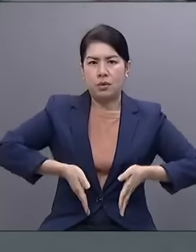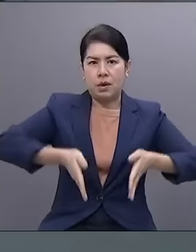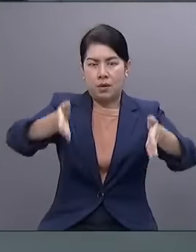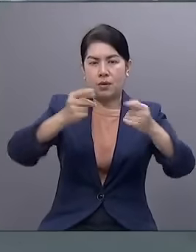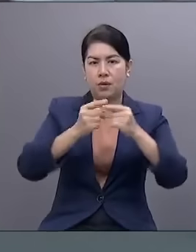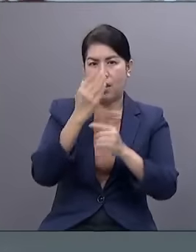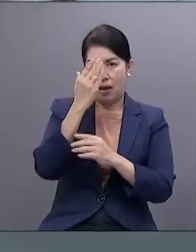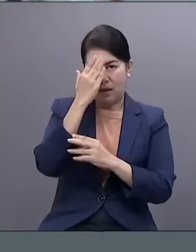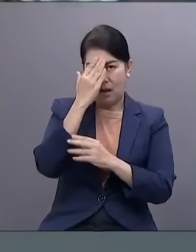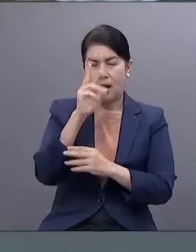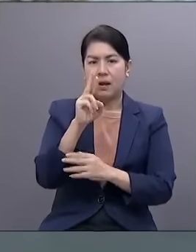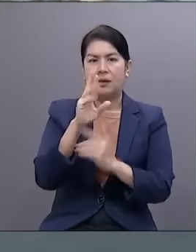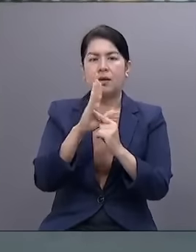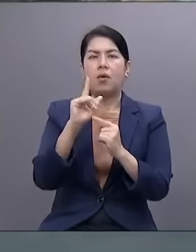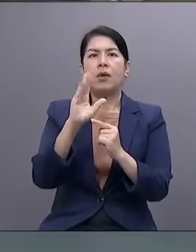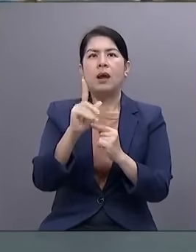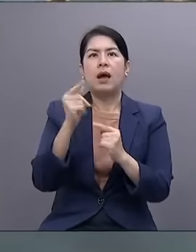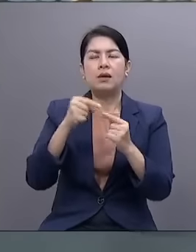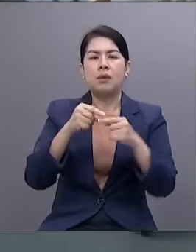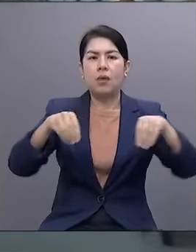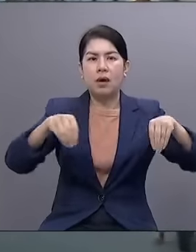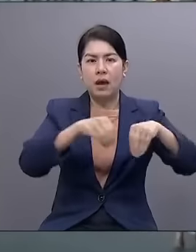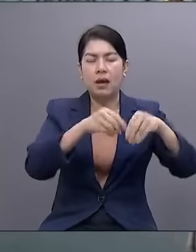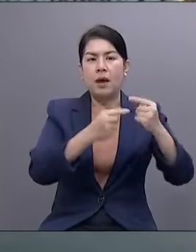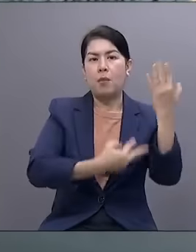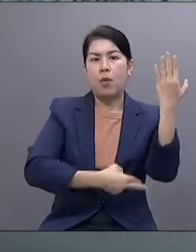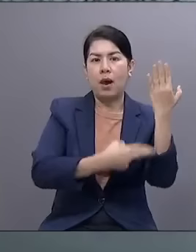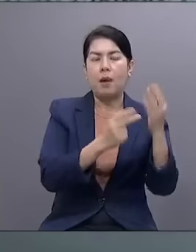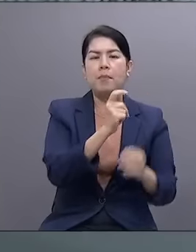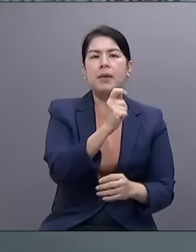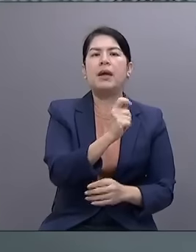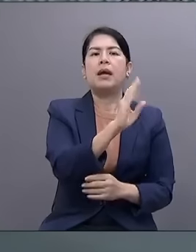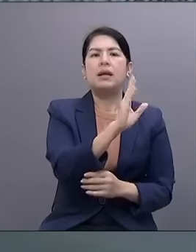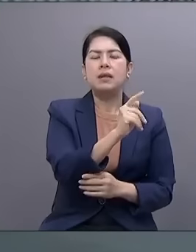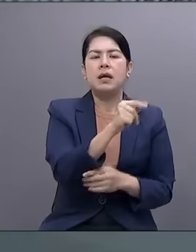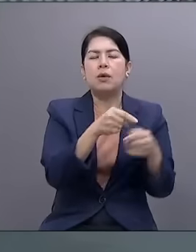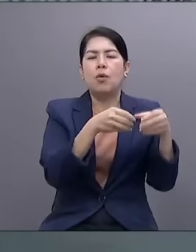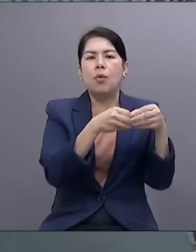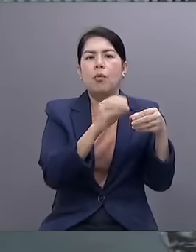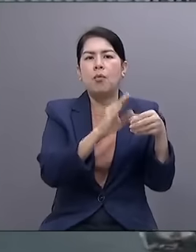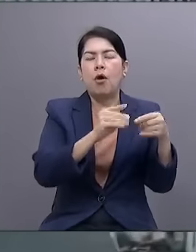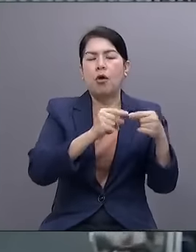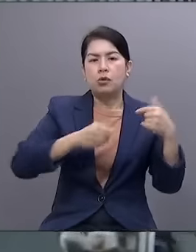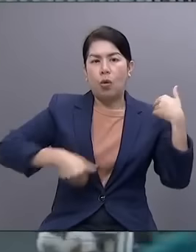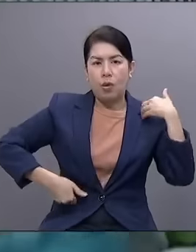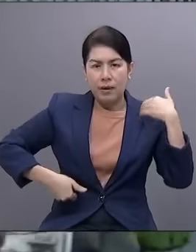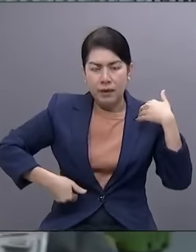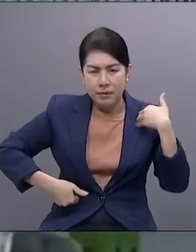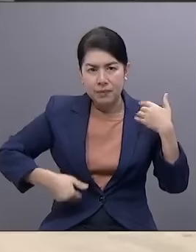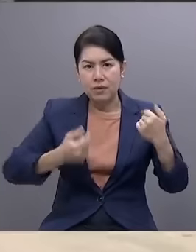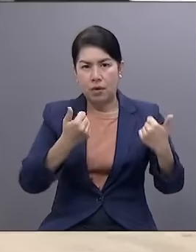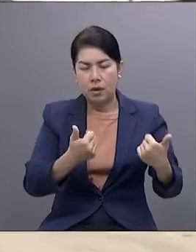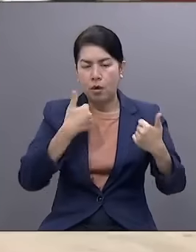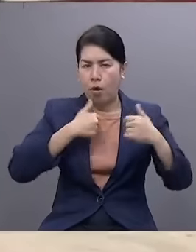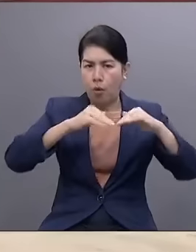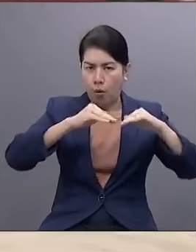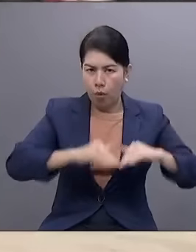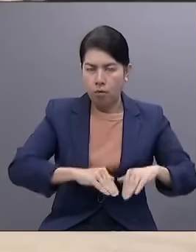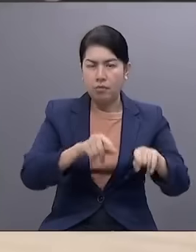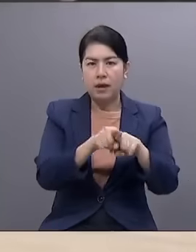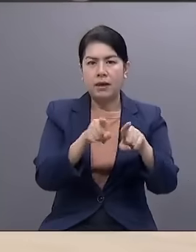เอเชียลพบุรีนะครับซึ่งเป็นลิงอีกฝูงหนึ่งเช่นกันครับตอนนี้ลิงเริ่มลดลงจากการสังเกตตั้งแต่ช่วงเช้าที่ผ่านมาจะเ